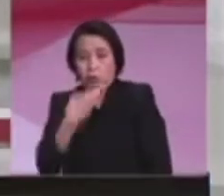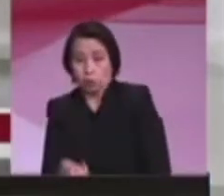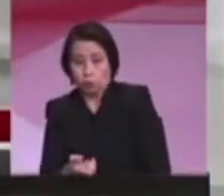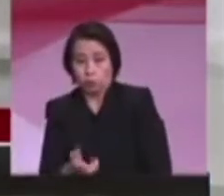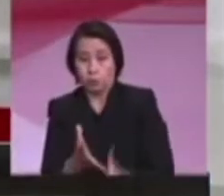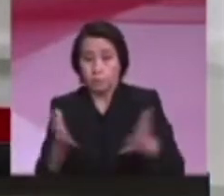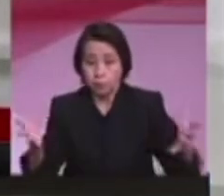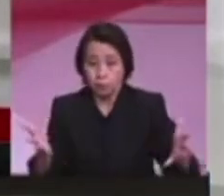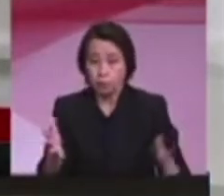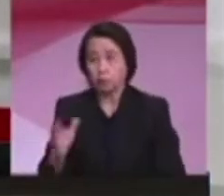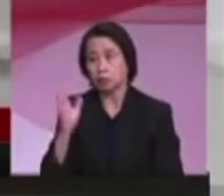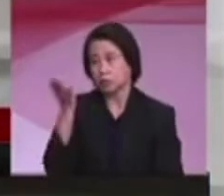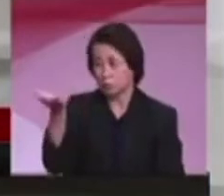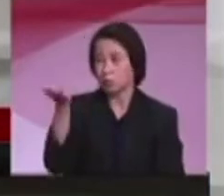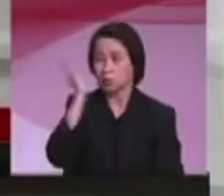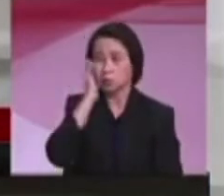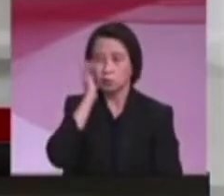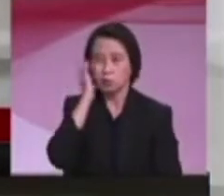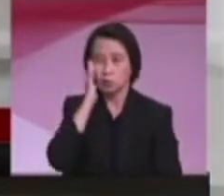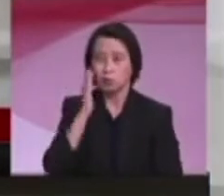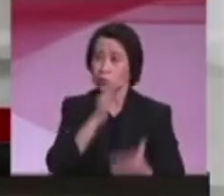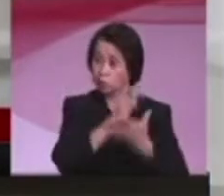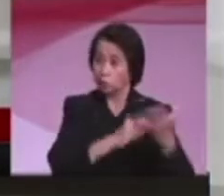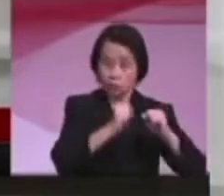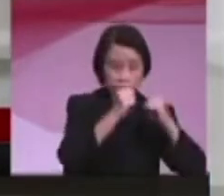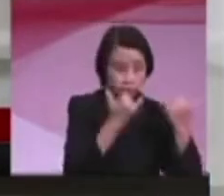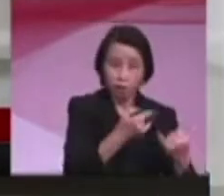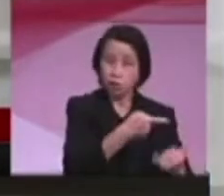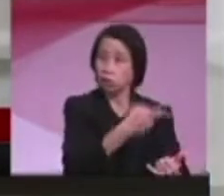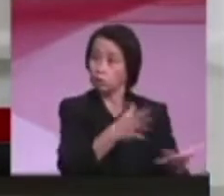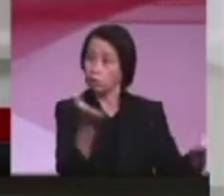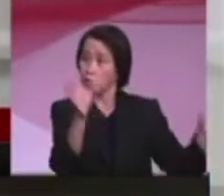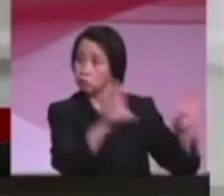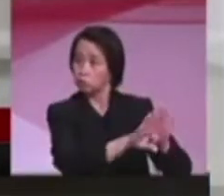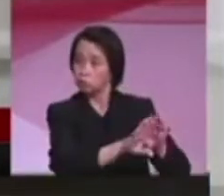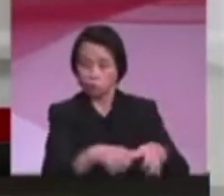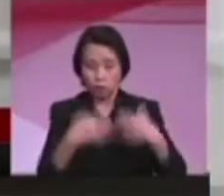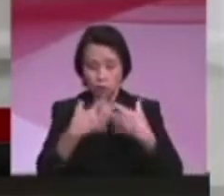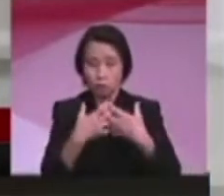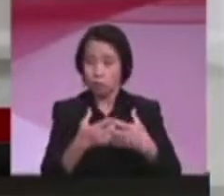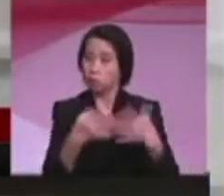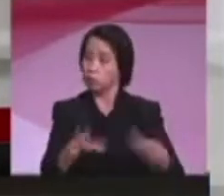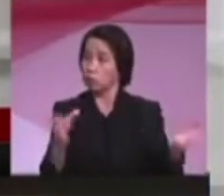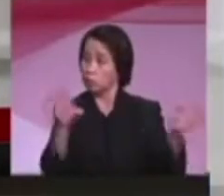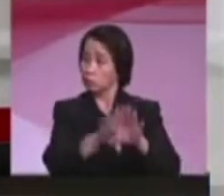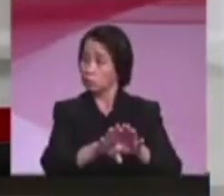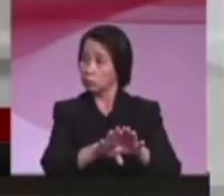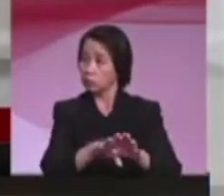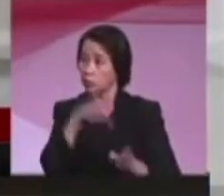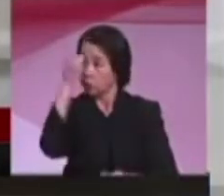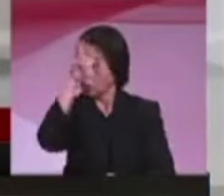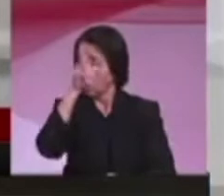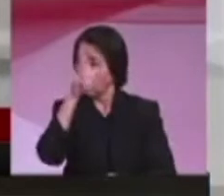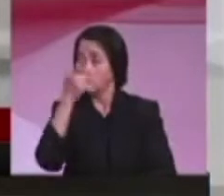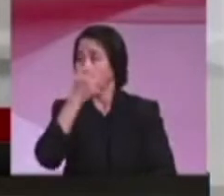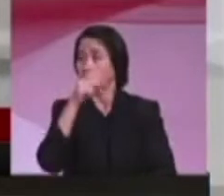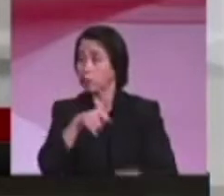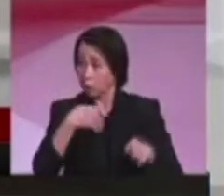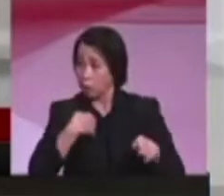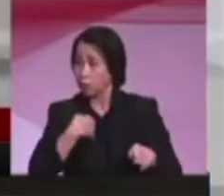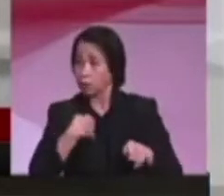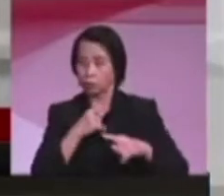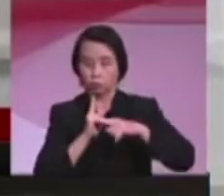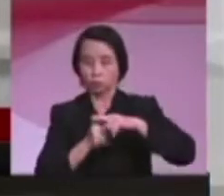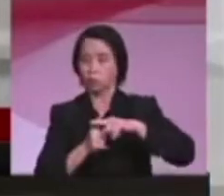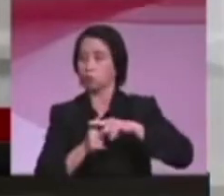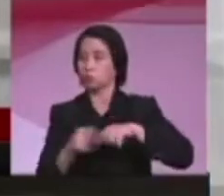Kerana seperti kita tahu, beberapa syarikat telah pun ditutup, beberapa kilang telah pun ditutup oleh kerajaan apabila terdapat kes